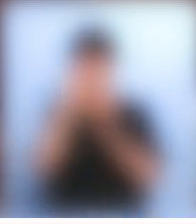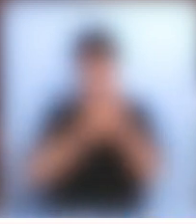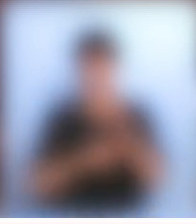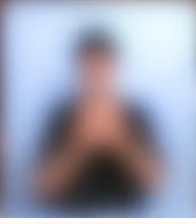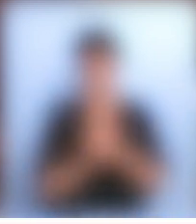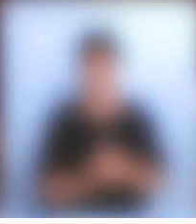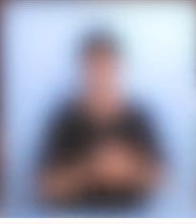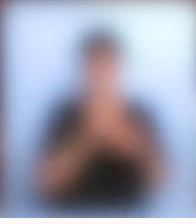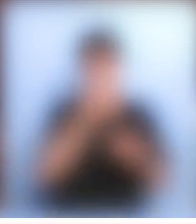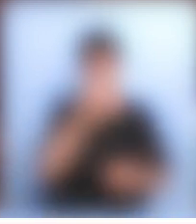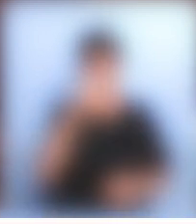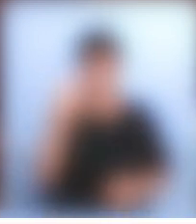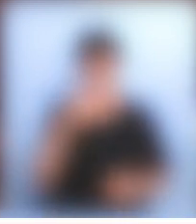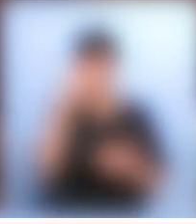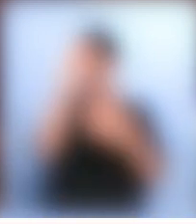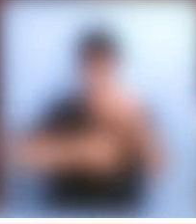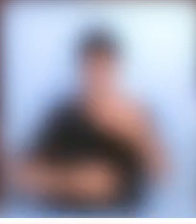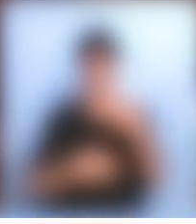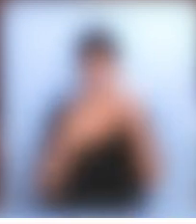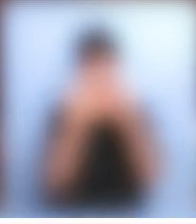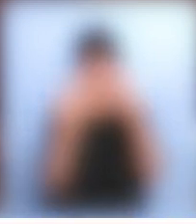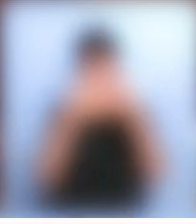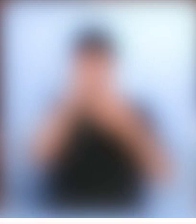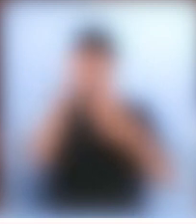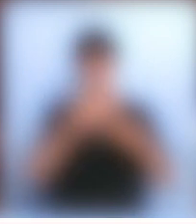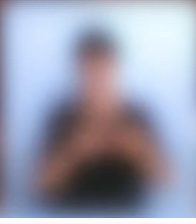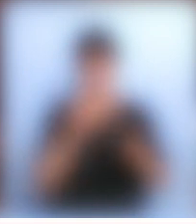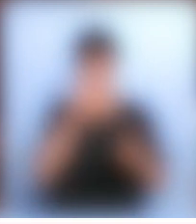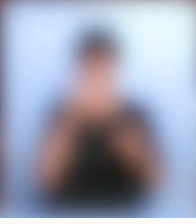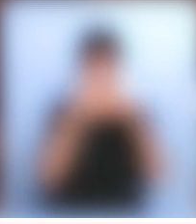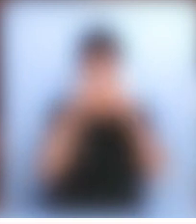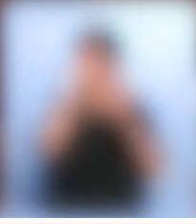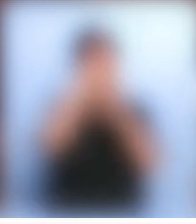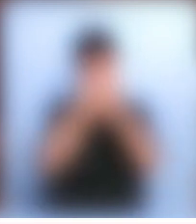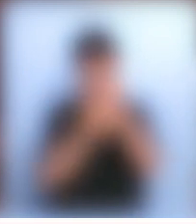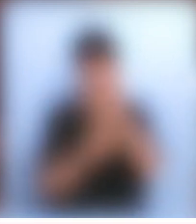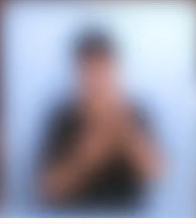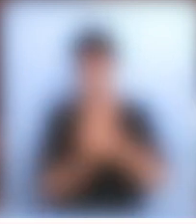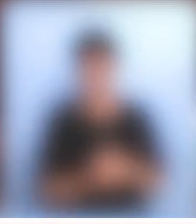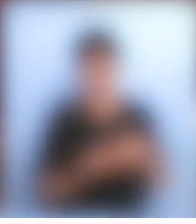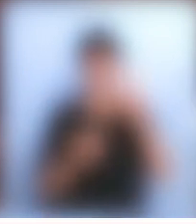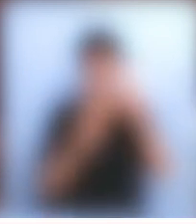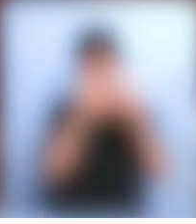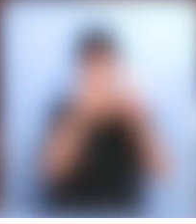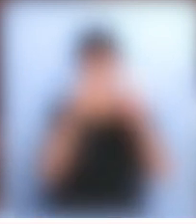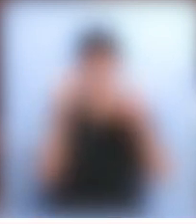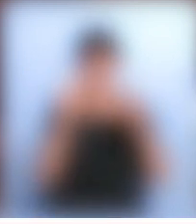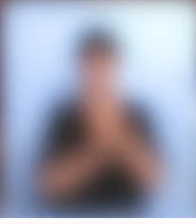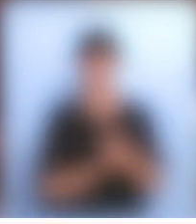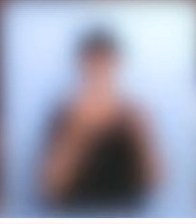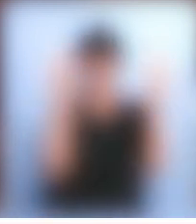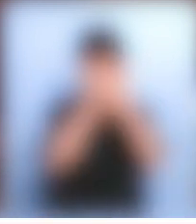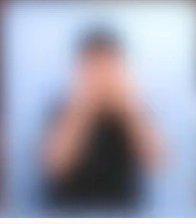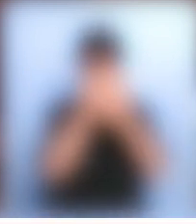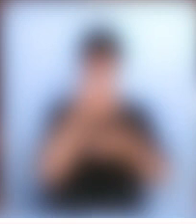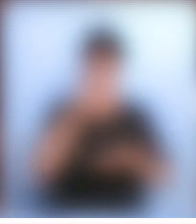280萬次，減幅 45%， 即是瀏覽率就跌的。2017年電視節目欣賞